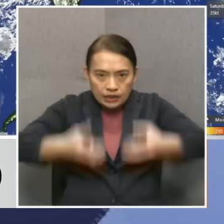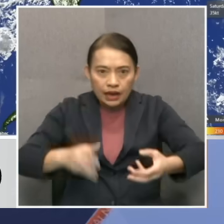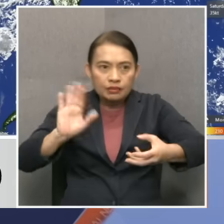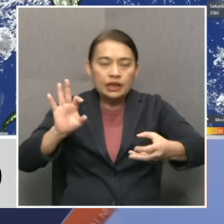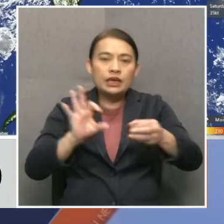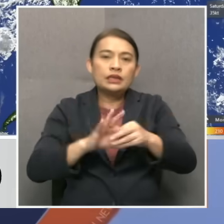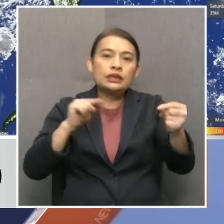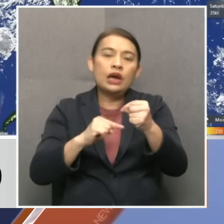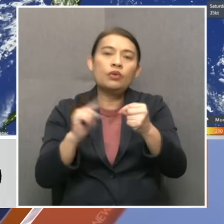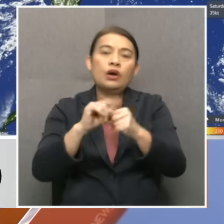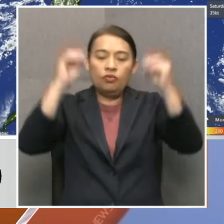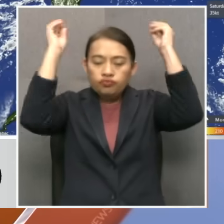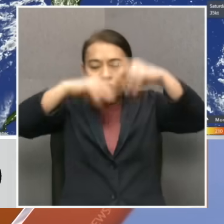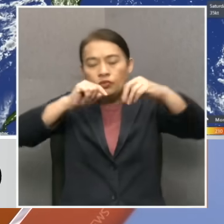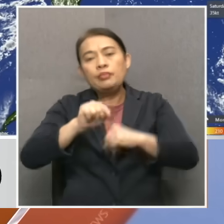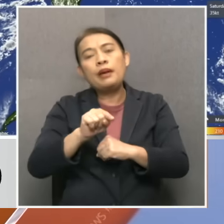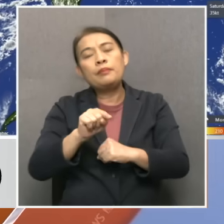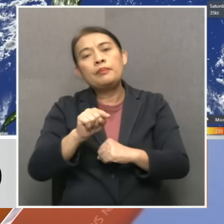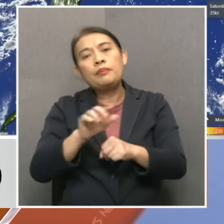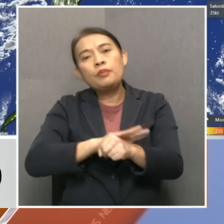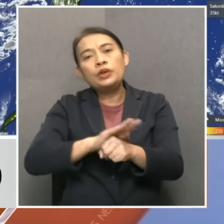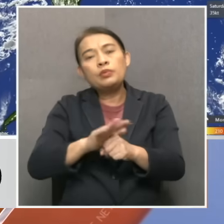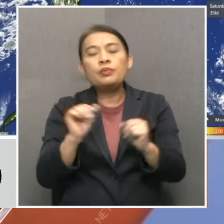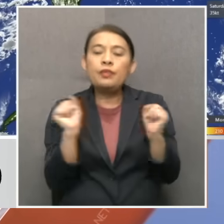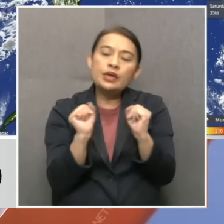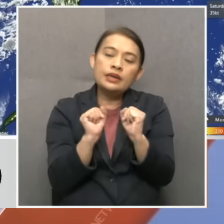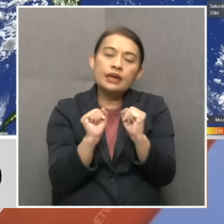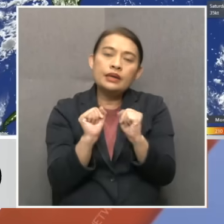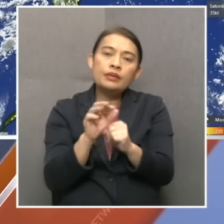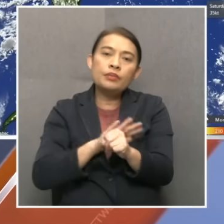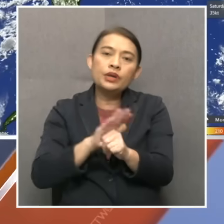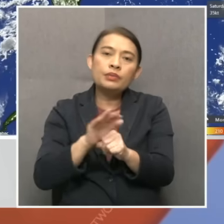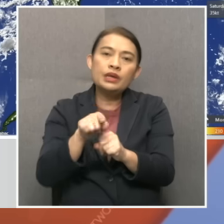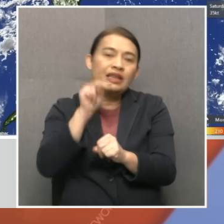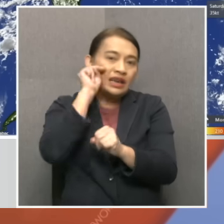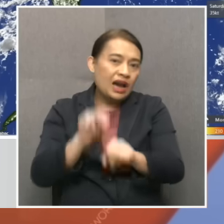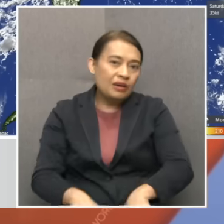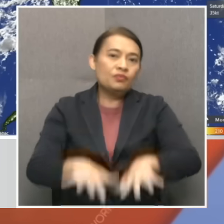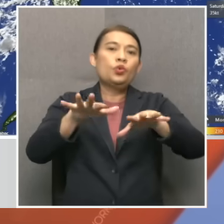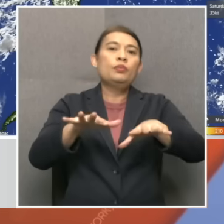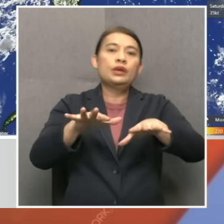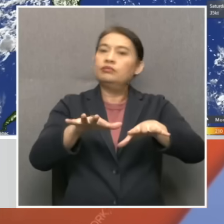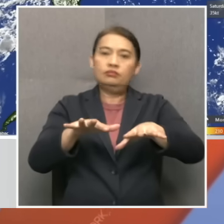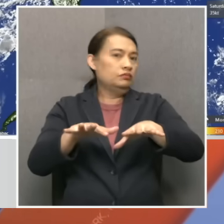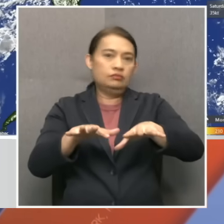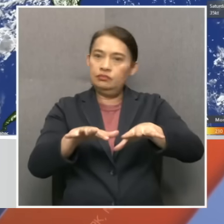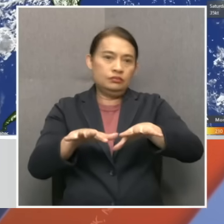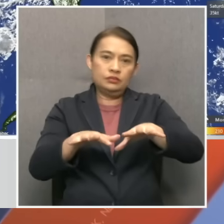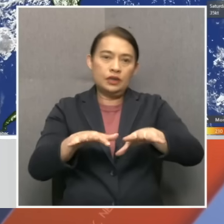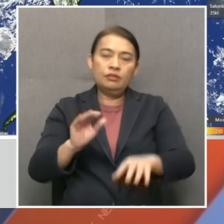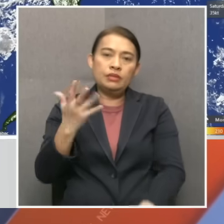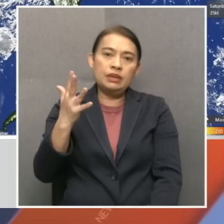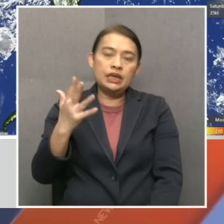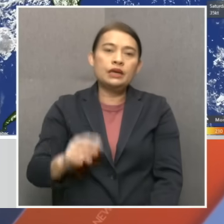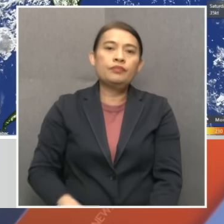มาฝนเย็นนะครับคล้ายๆอย่างนั้นนะครับแต่ไม่ได้ทำให้เกิดสถานการณ์น้ำท่วมรุนแรงมากขึ้นหรือยืดเยื้อแต่อย่างใดนะครับอันนี้